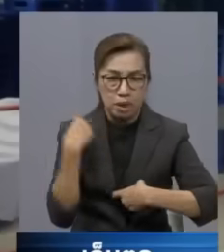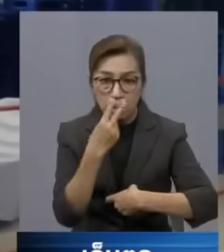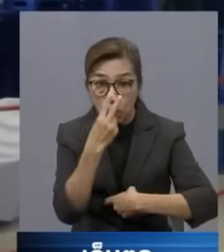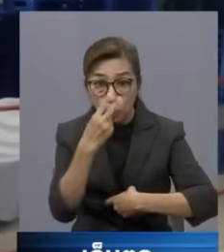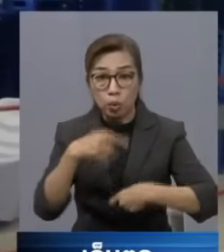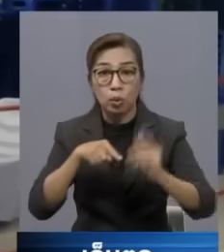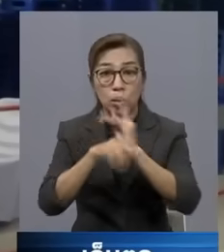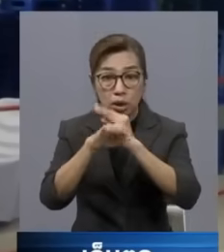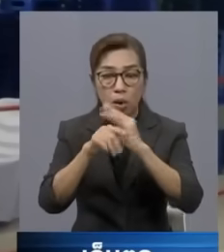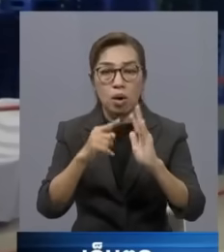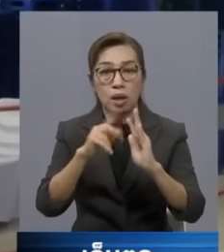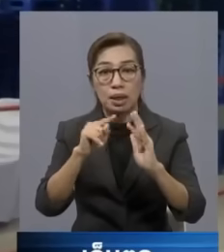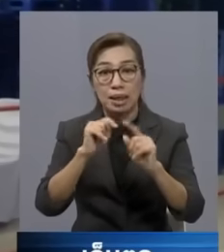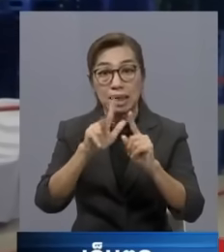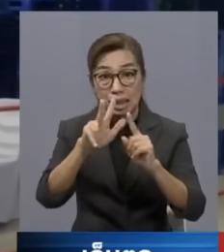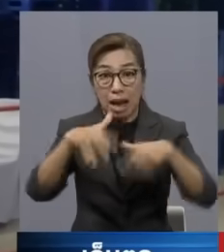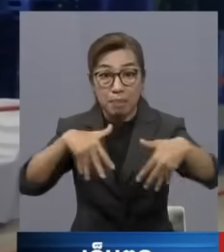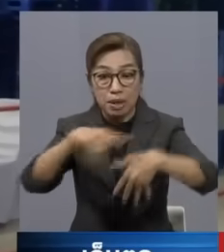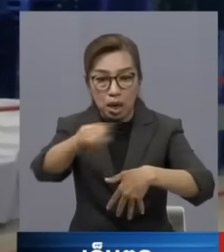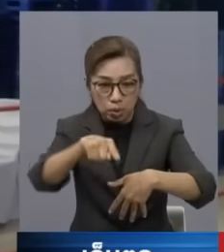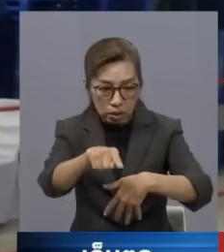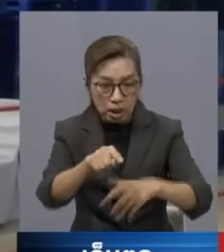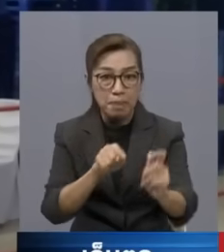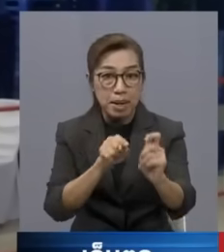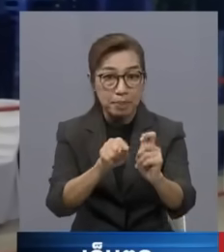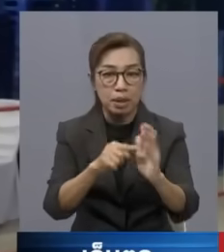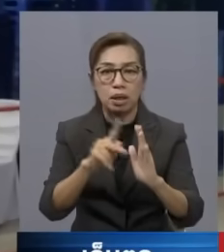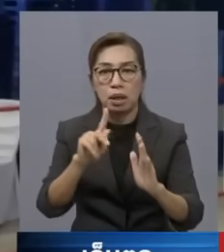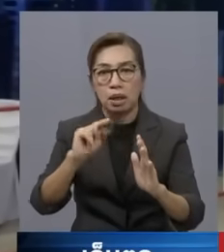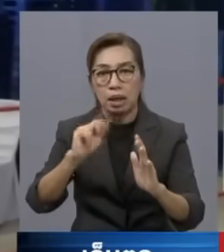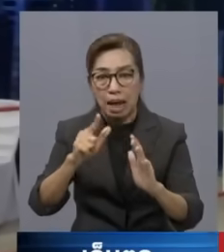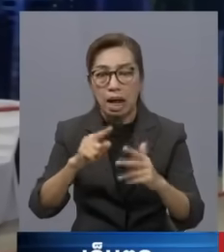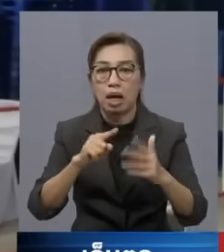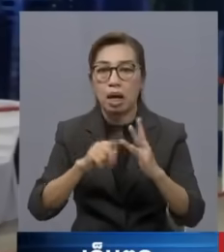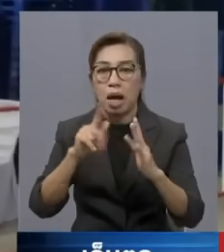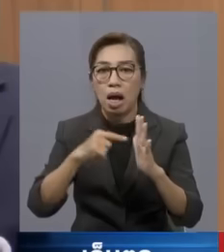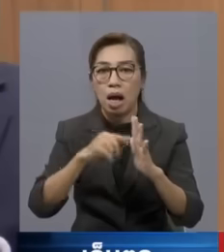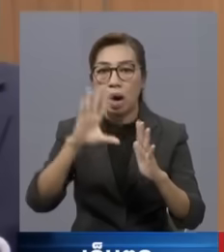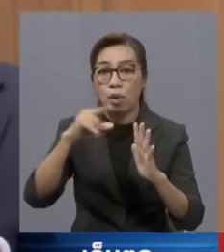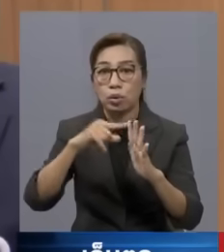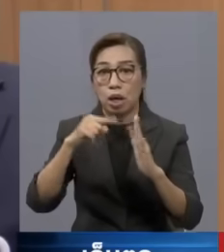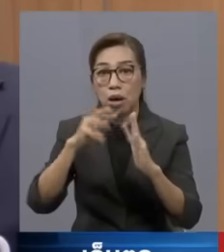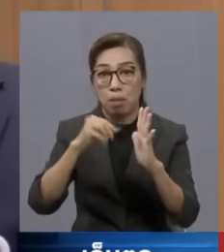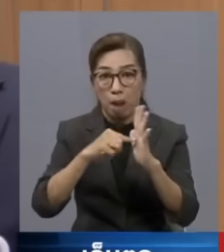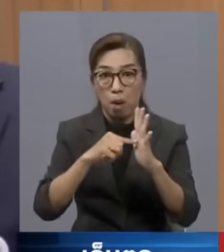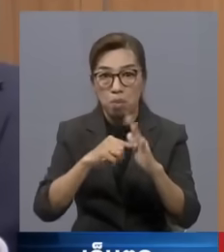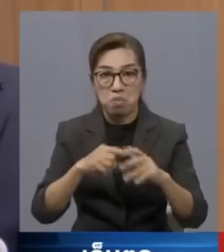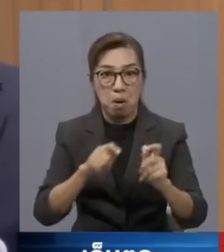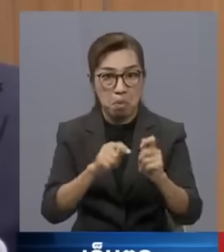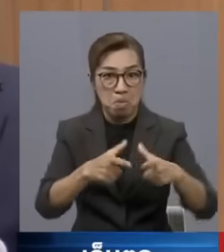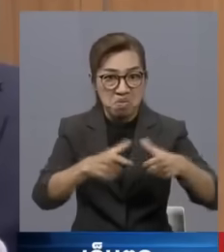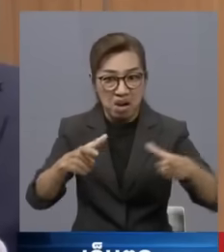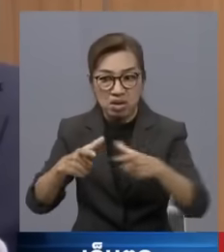ประชากรเขต 3ระยองนะครับจะประกอบไปด้วยอำเภอแกลงอำเภอเขาชะเมาเป็นพื้นที่ขนาดใหญ่นะครับตัดกับอำเภอ